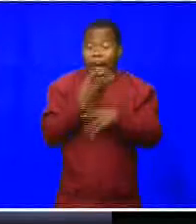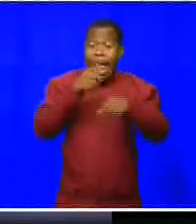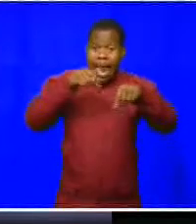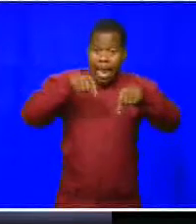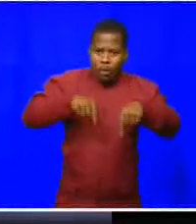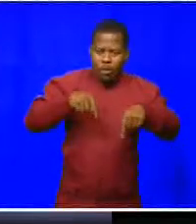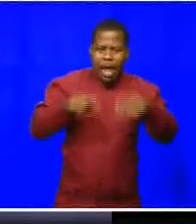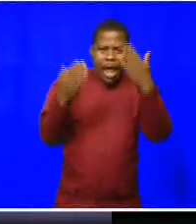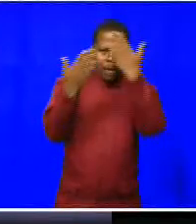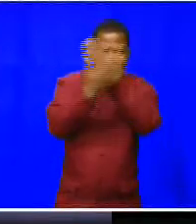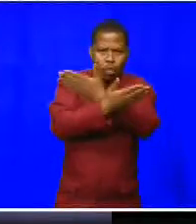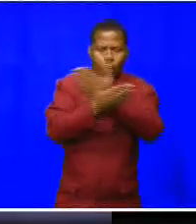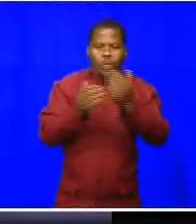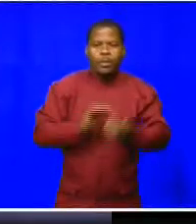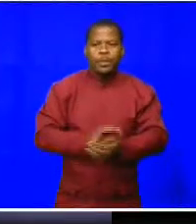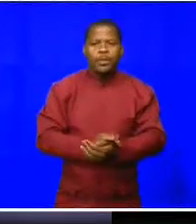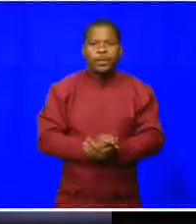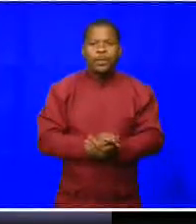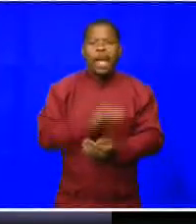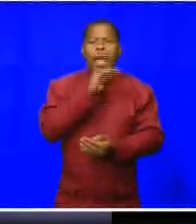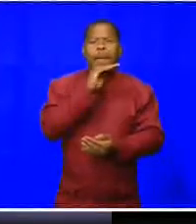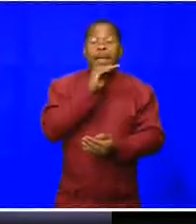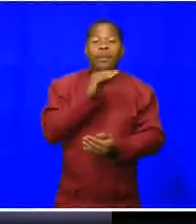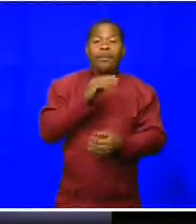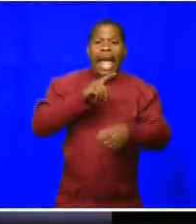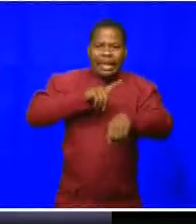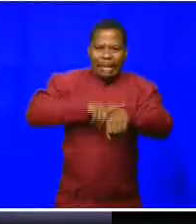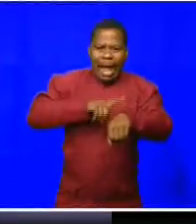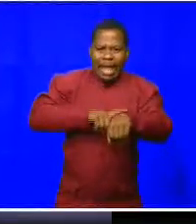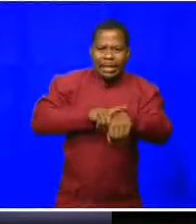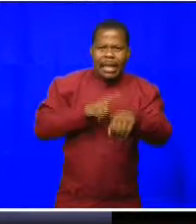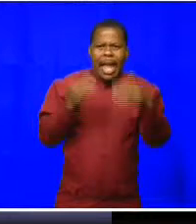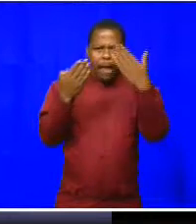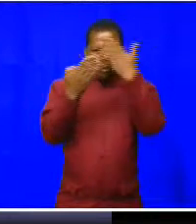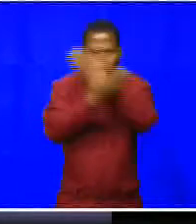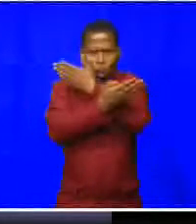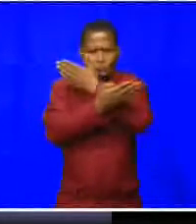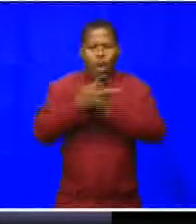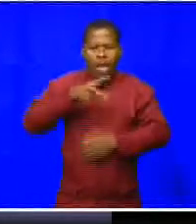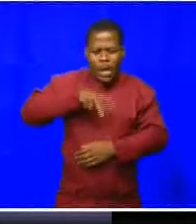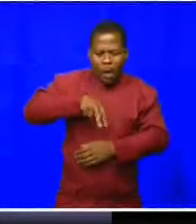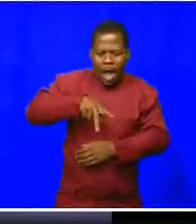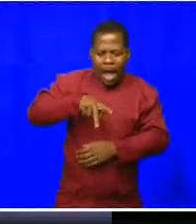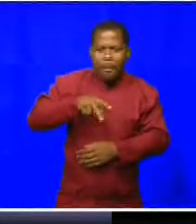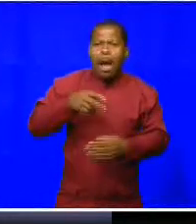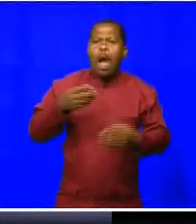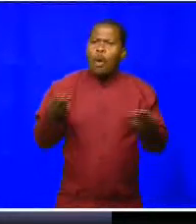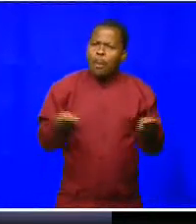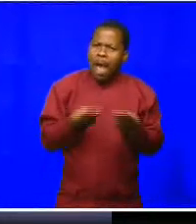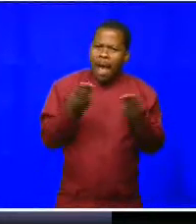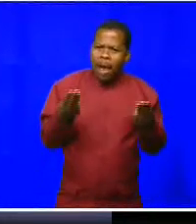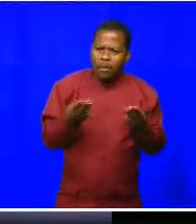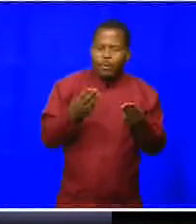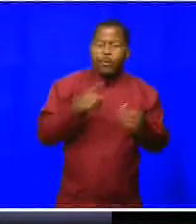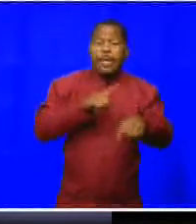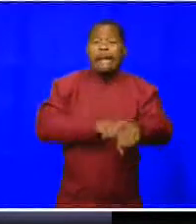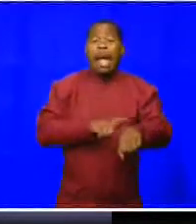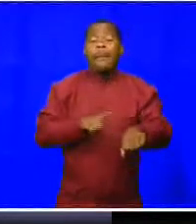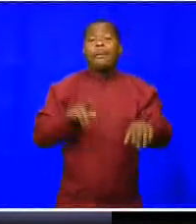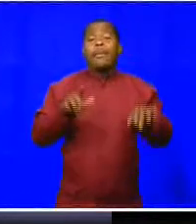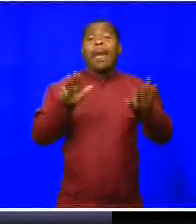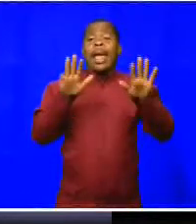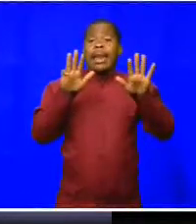curfew lapho ke vele kude lokuchinja kusho ukuthi curfew yasebusuku. Kuhamba ebusuku noma kwaleleka kuhamba